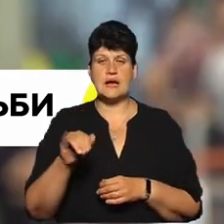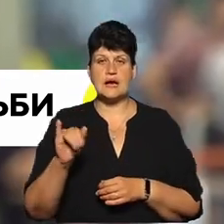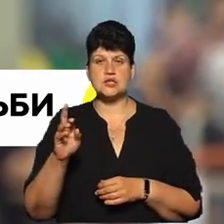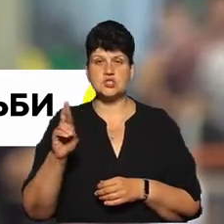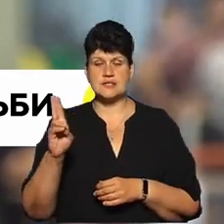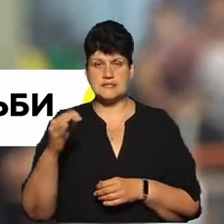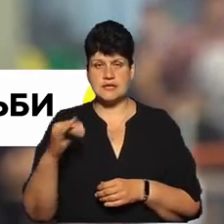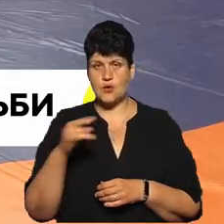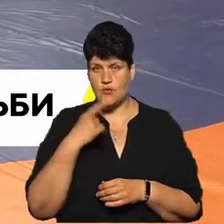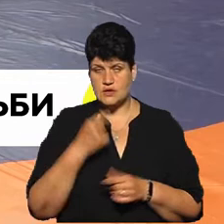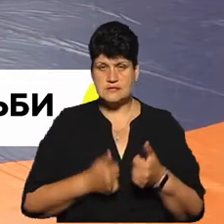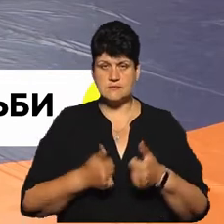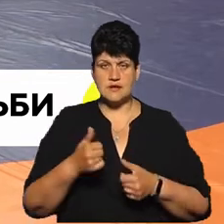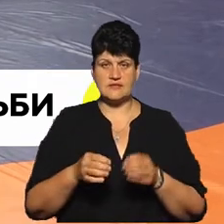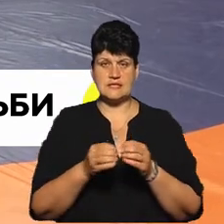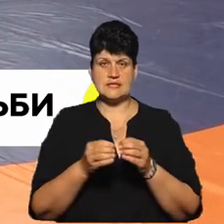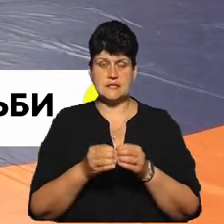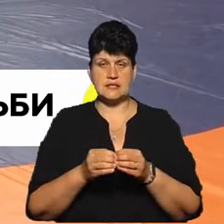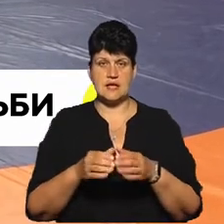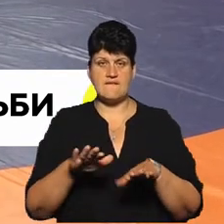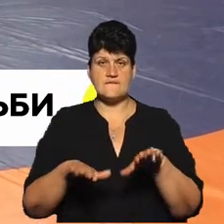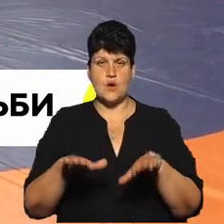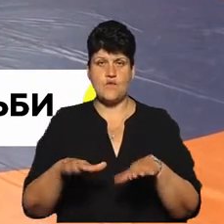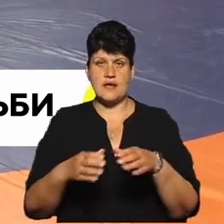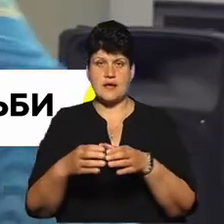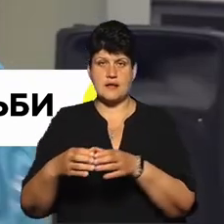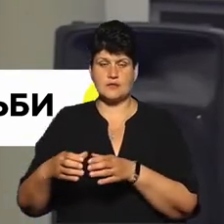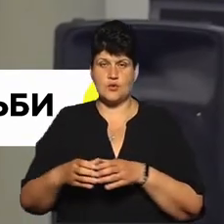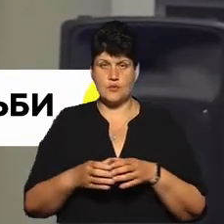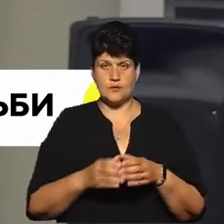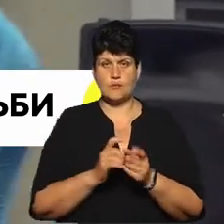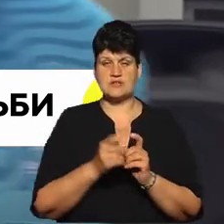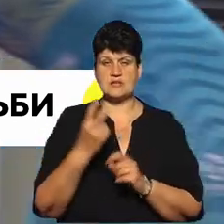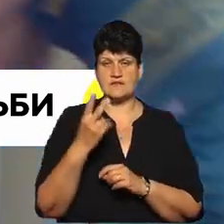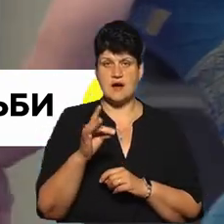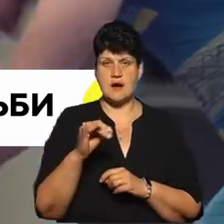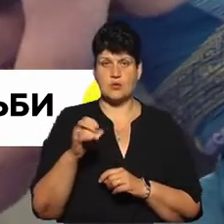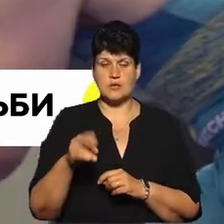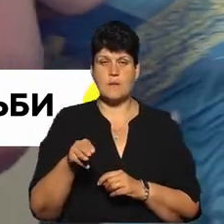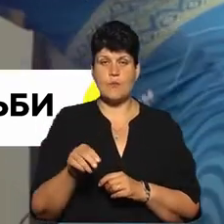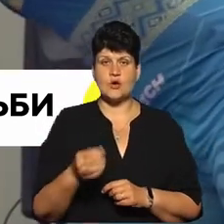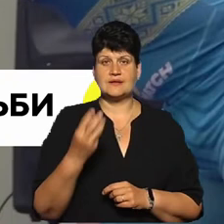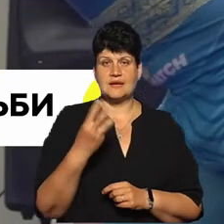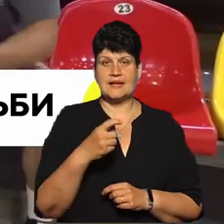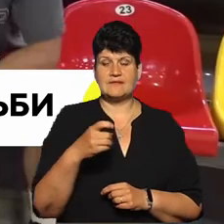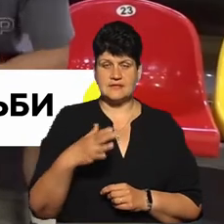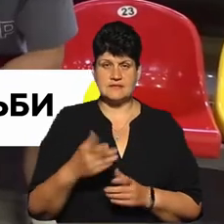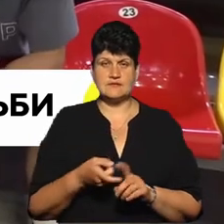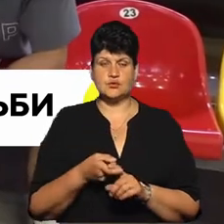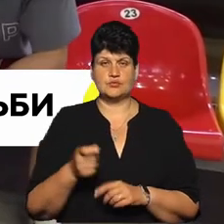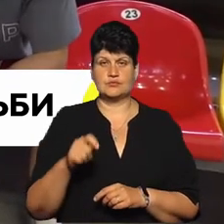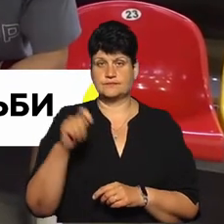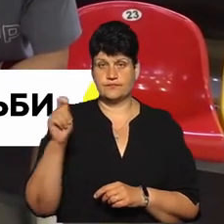у 10 вагових категоріях. Спортсмени борються 2 раунди по 3 хвилини. Через воєнний стан, каже Віталій Ліщинський,